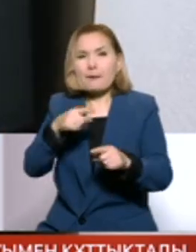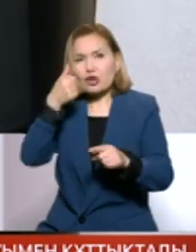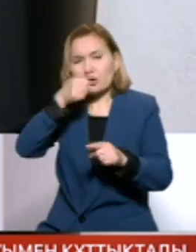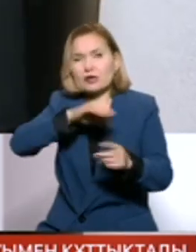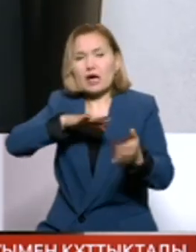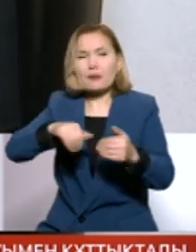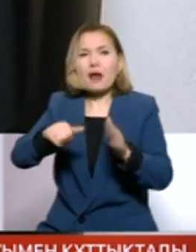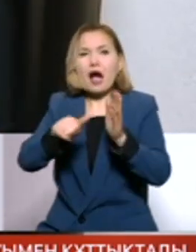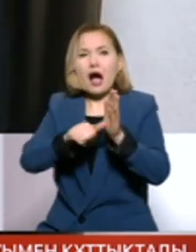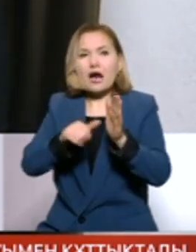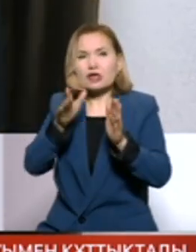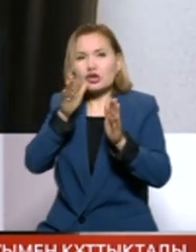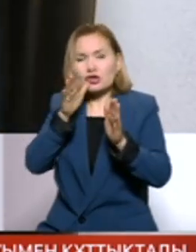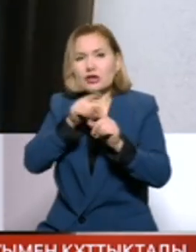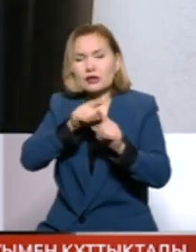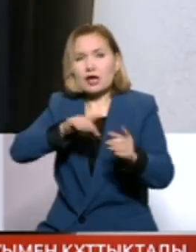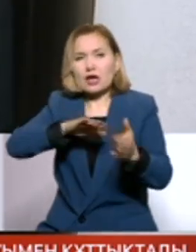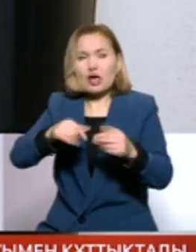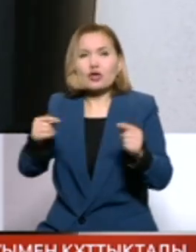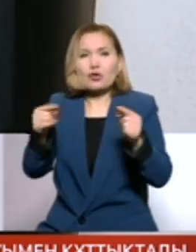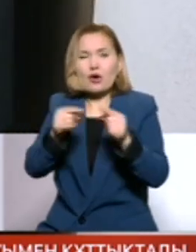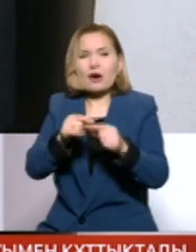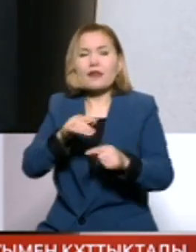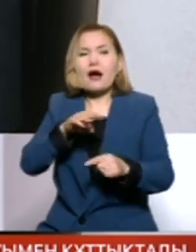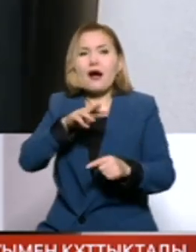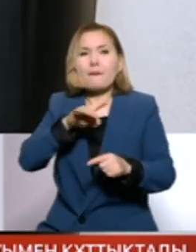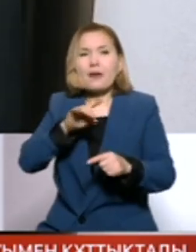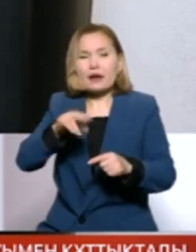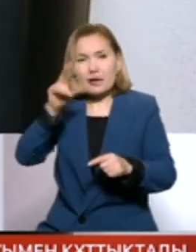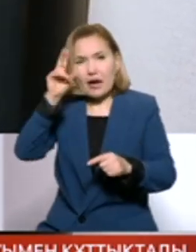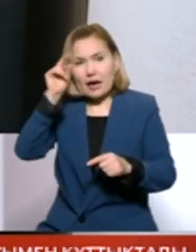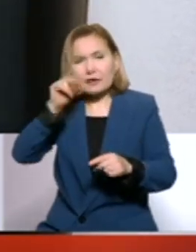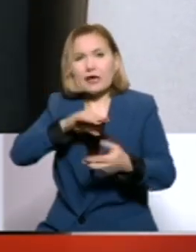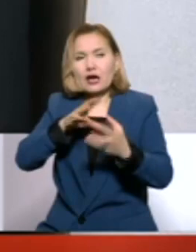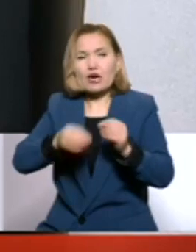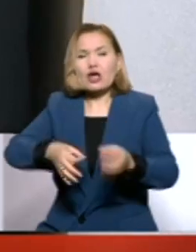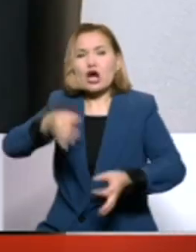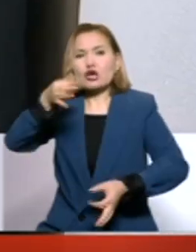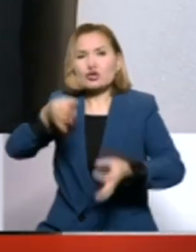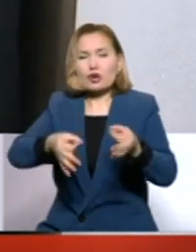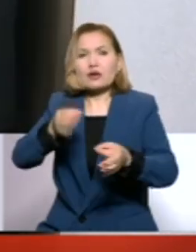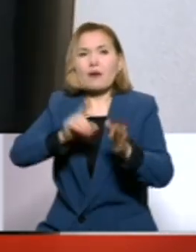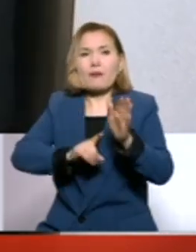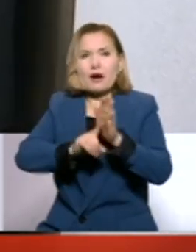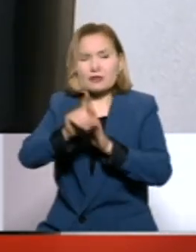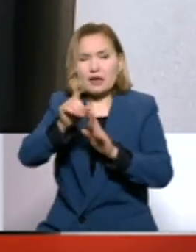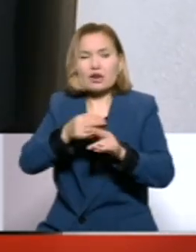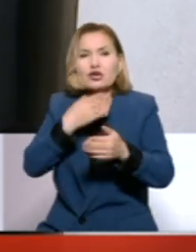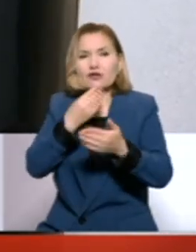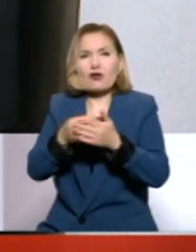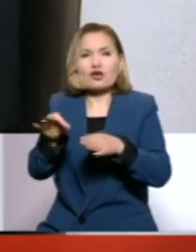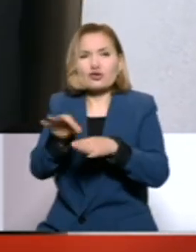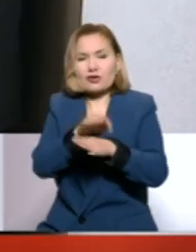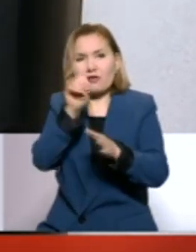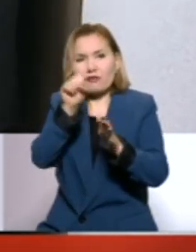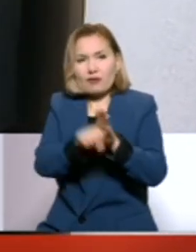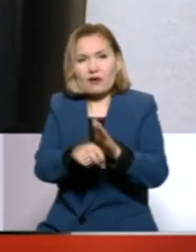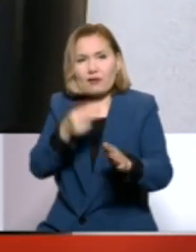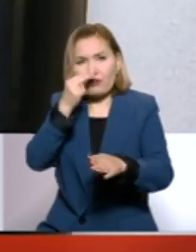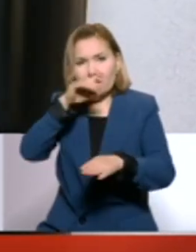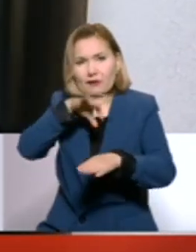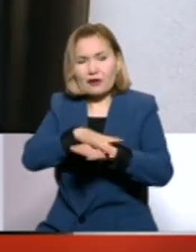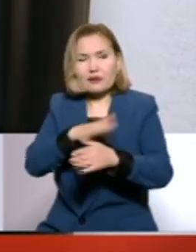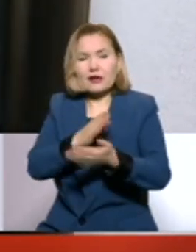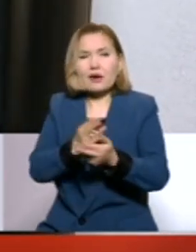араға 6 жыл салып, тура наурыз айында оған қатысты сот басқа баппен басталды. Айта кетейік, Қуаныш